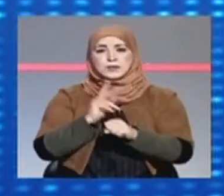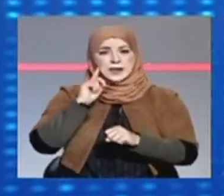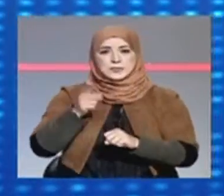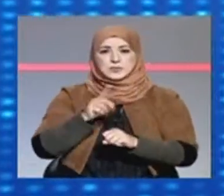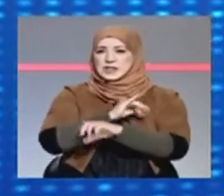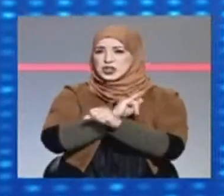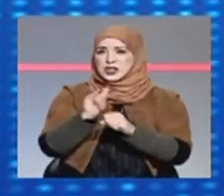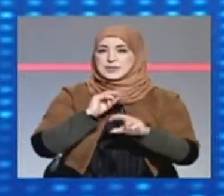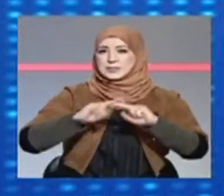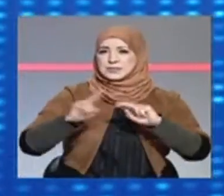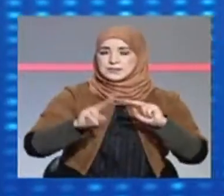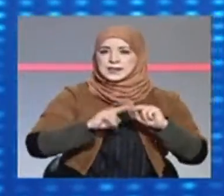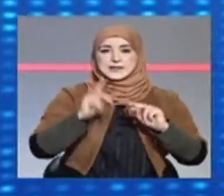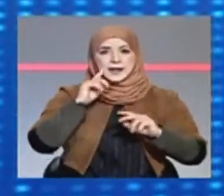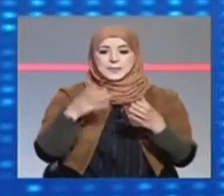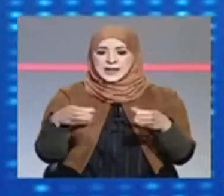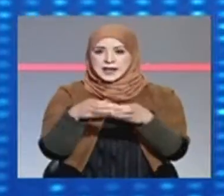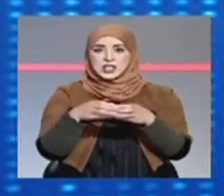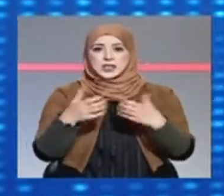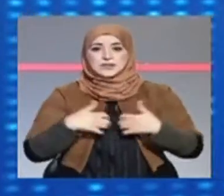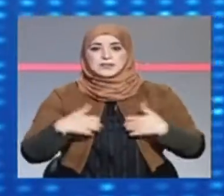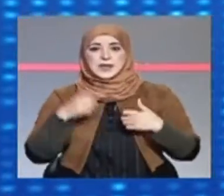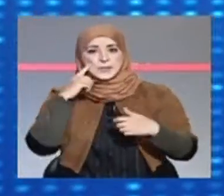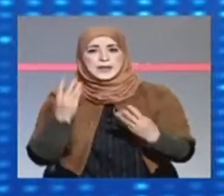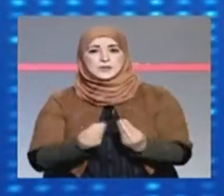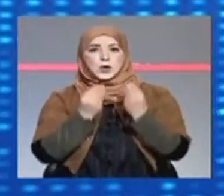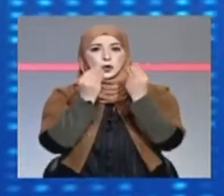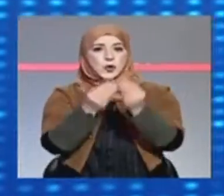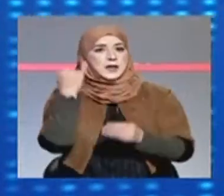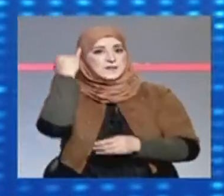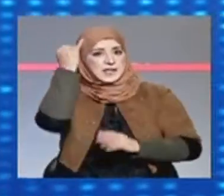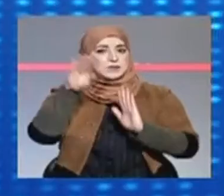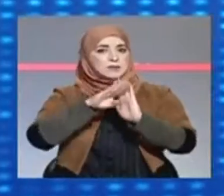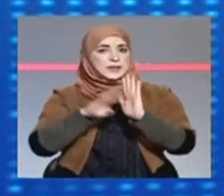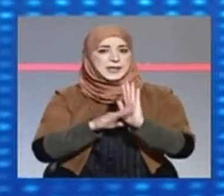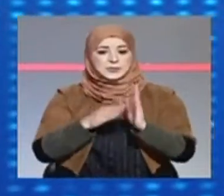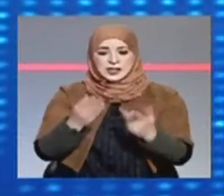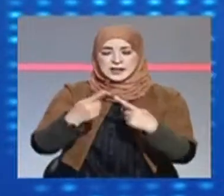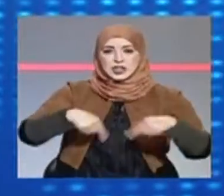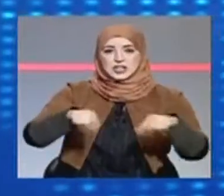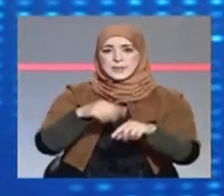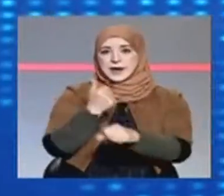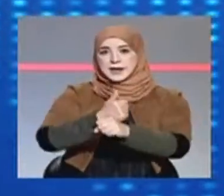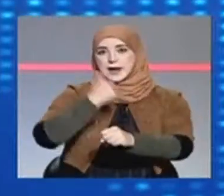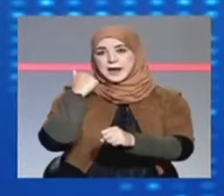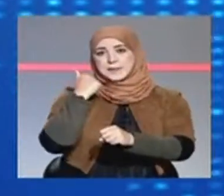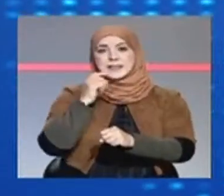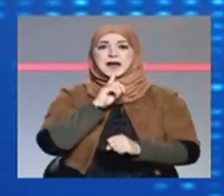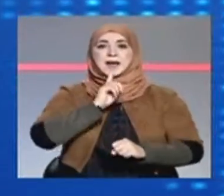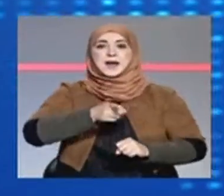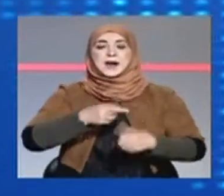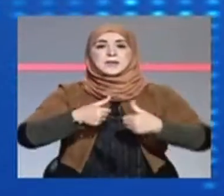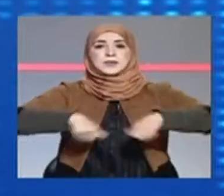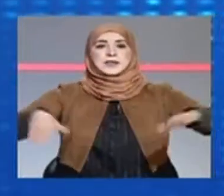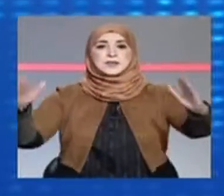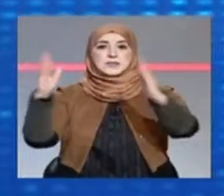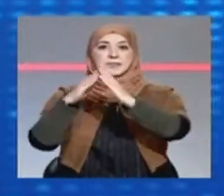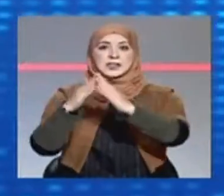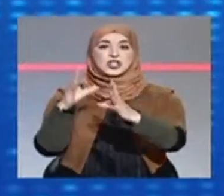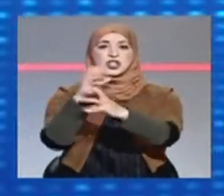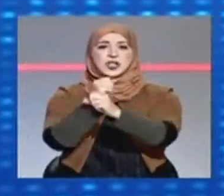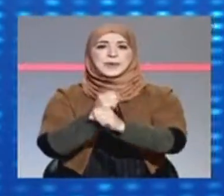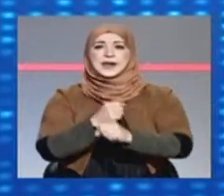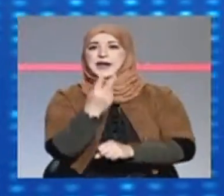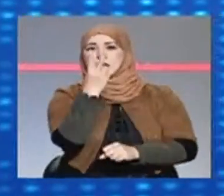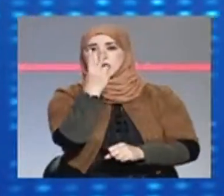البدا اقترحت اللجنه العلميه لمكافحه فيروس كورونا خلال اجتماعها مساء امس اقرار حجر صحي شامل ان خلال